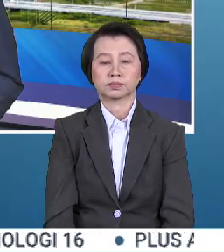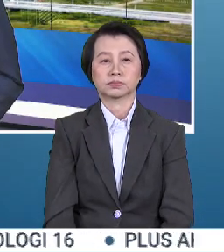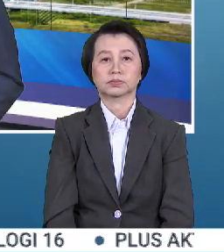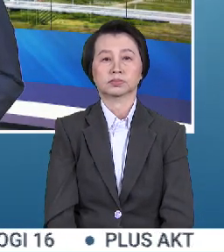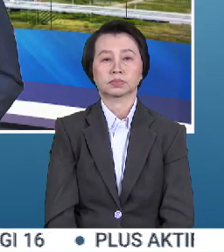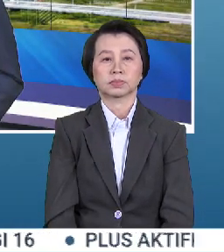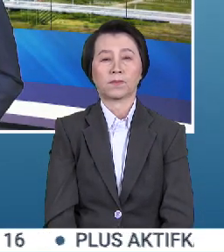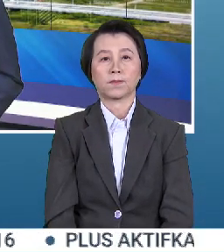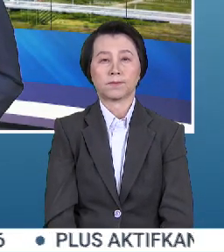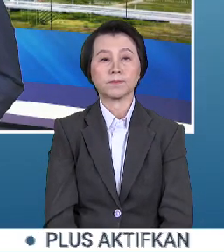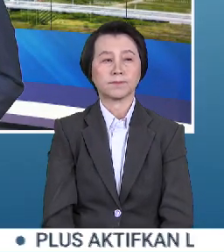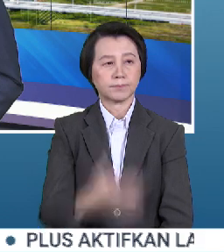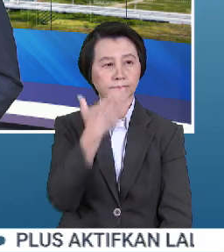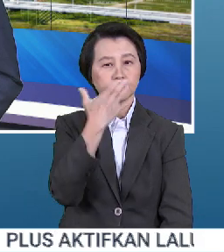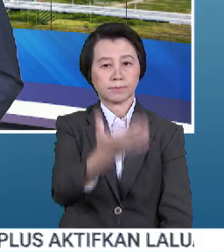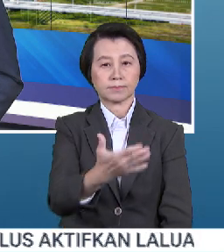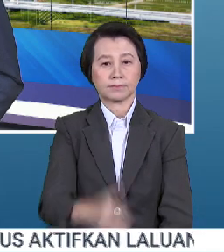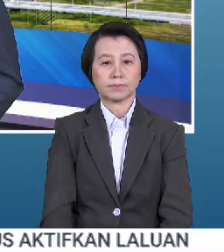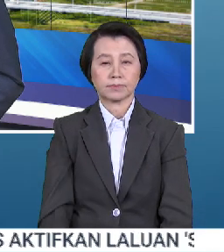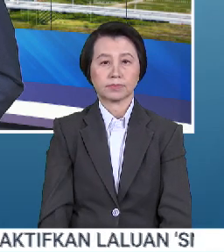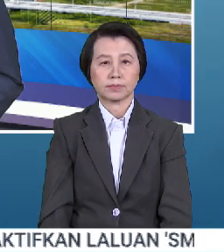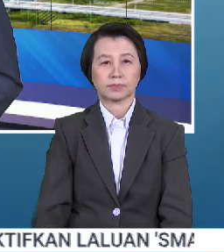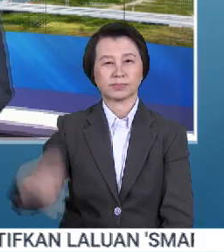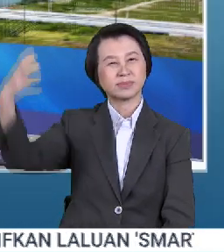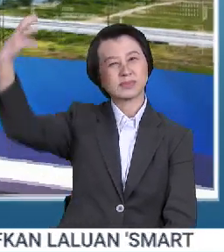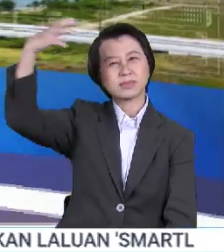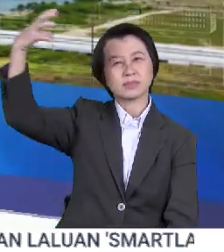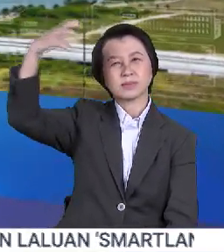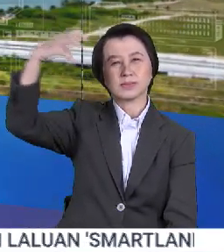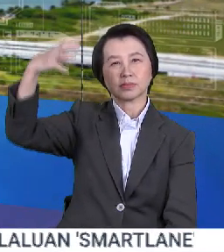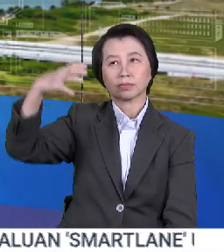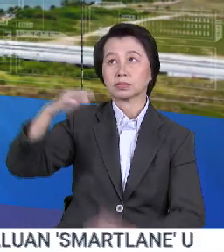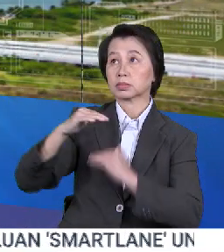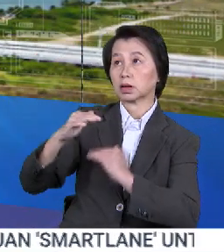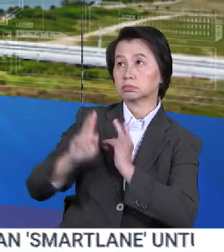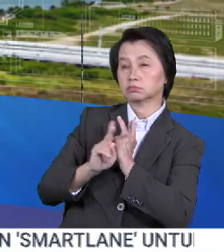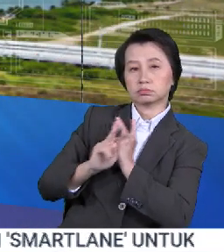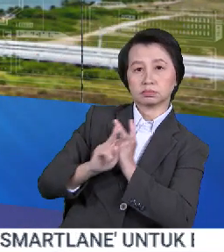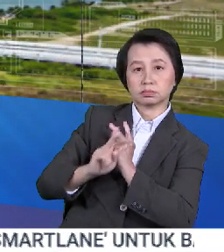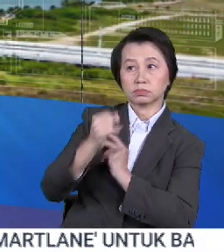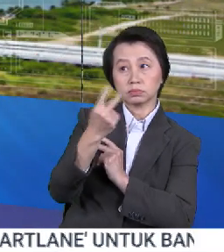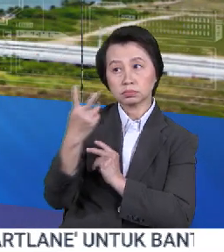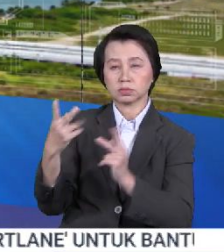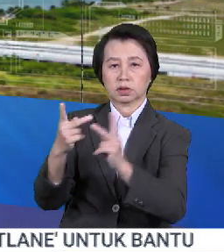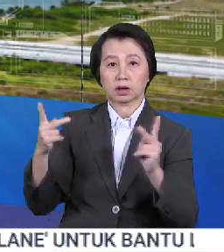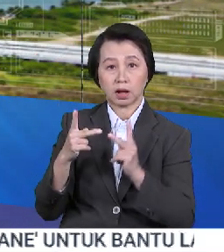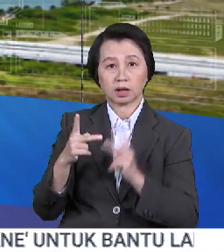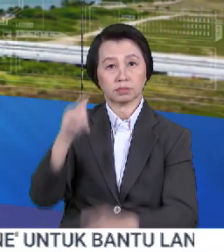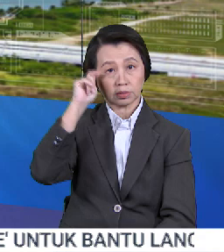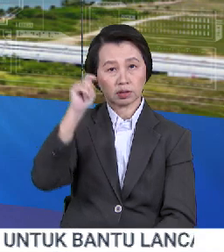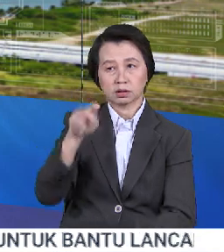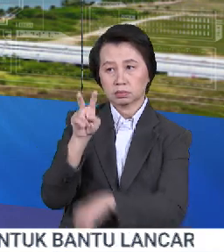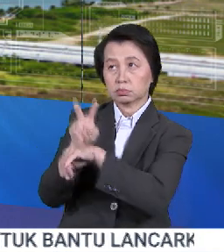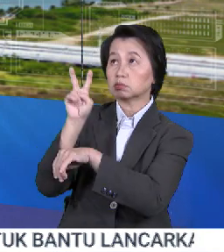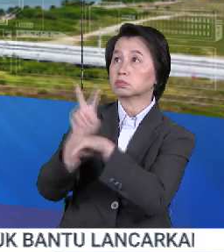silakan Baik terima kasih ekoran cuaca panas tahap berjaga-jaga di beberapa kawasan di negeri ini pemantauan